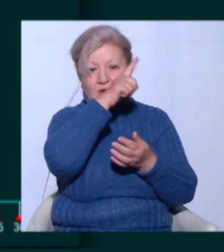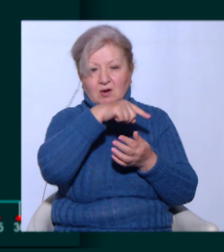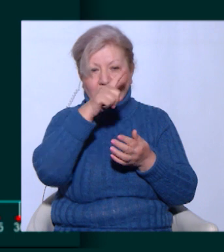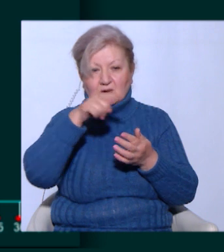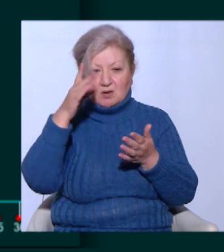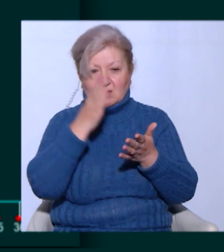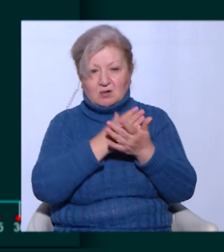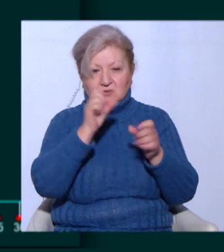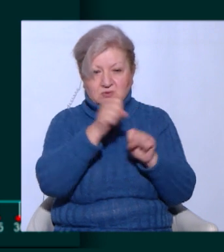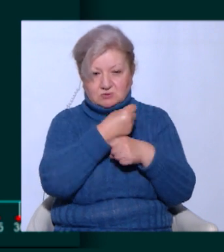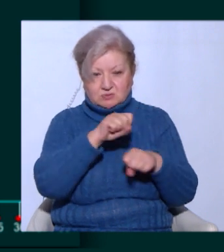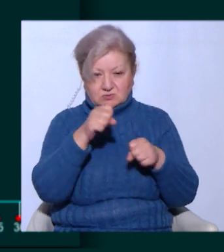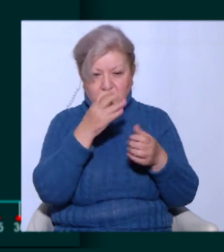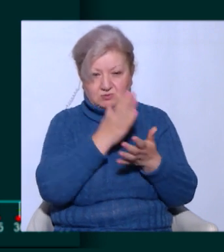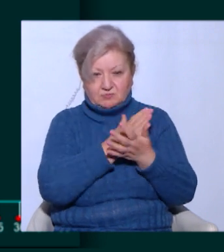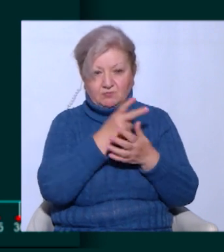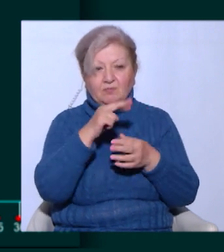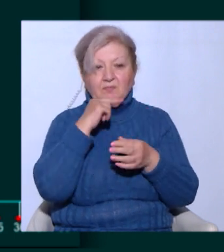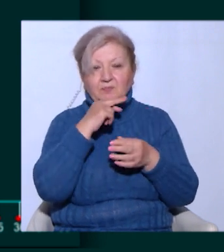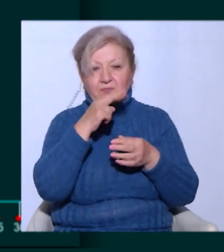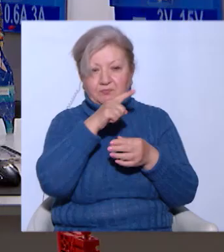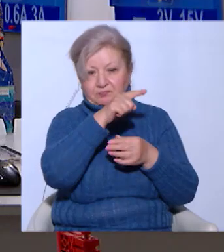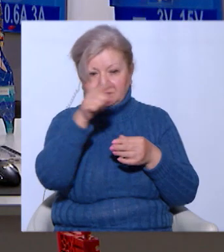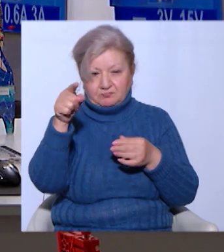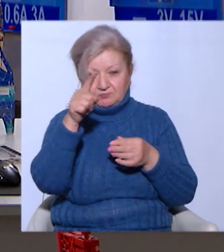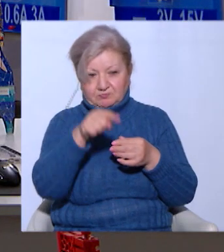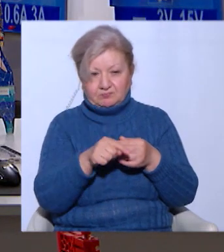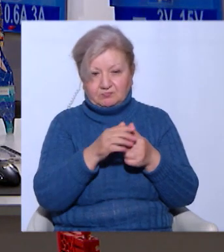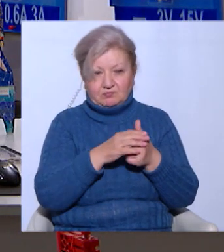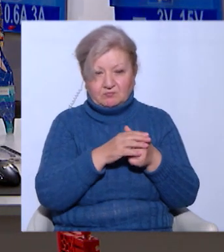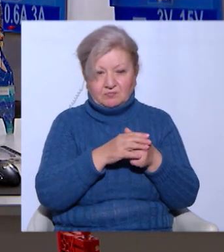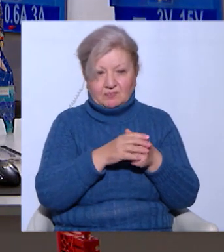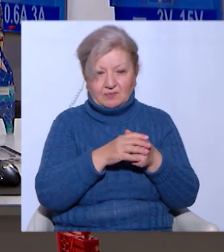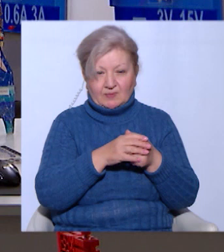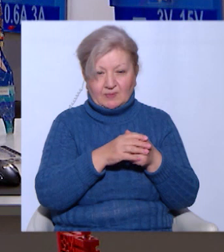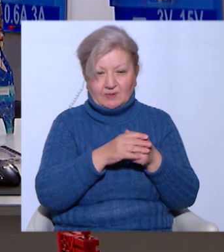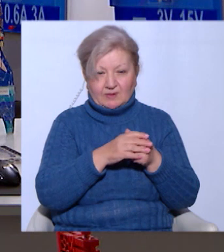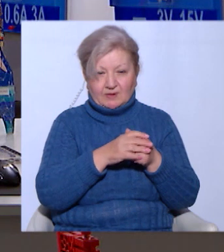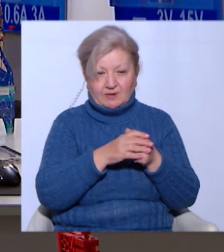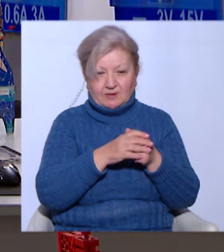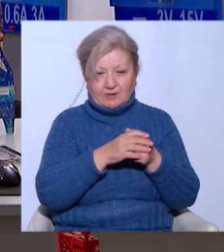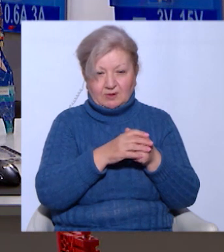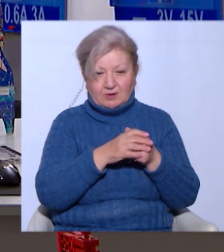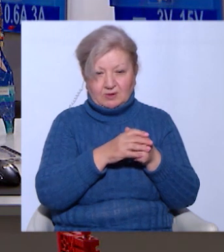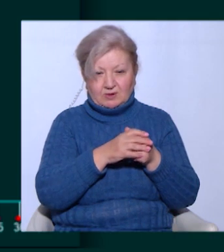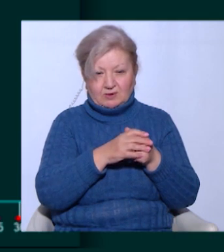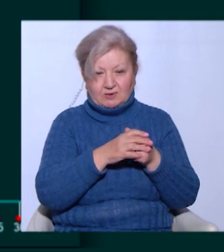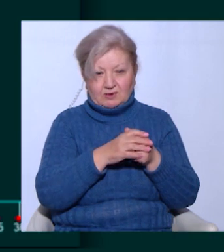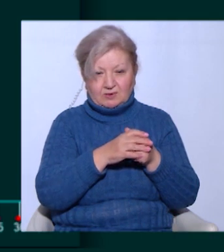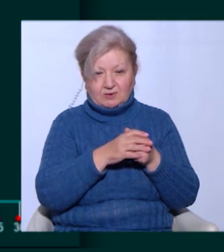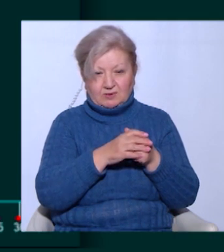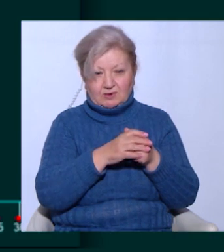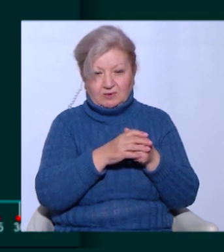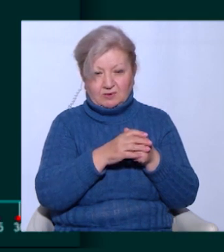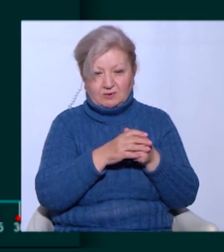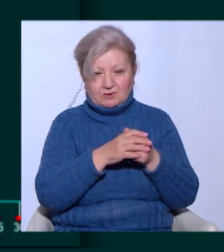აქ გვაქვს გრაფიკი, სიჩქარის გრაფიკი. დავაკვირდეთ ამ ღერძზე, დრო არის გადაზომილი. აი ეს წერტილი